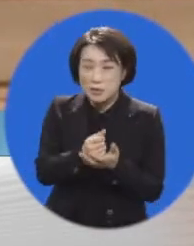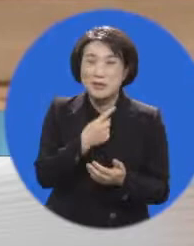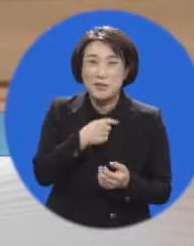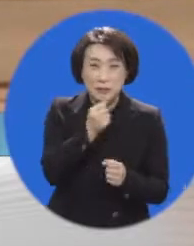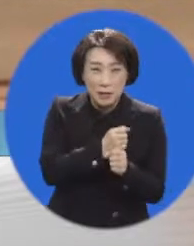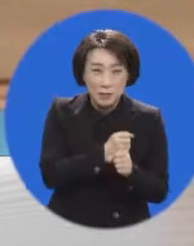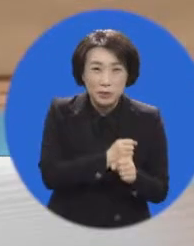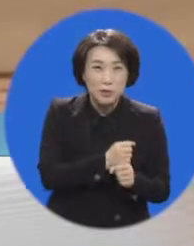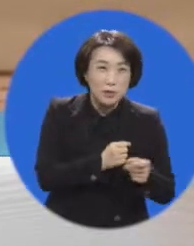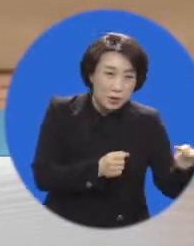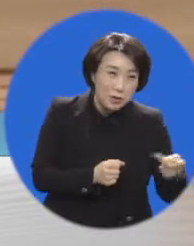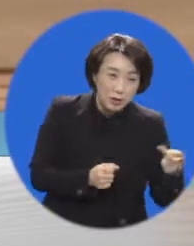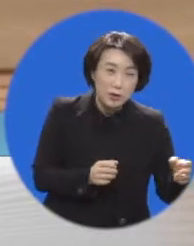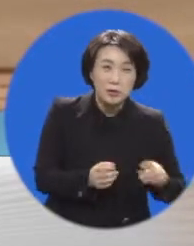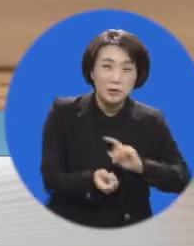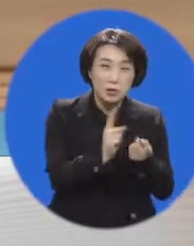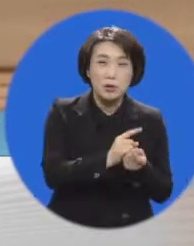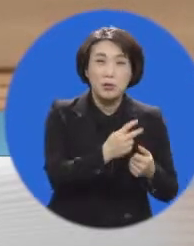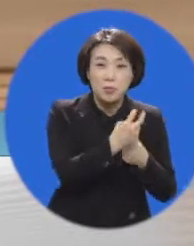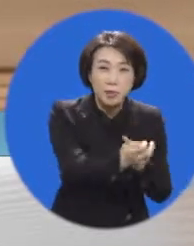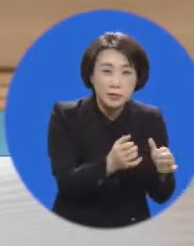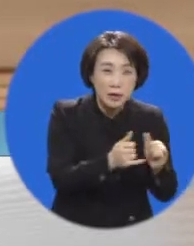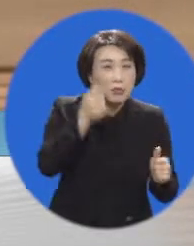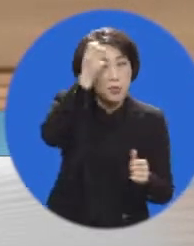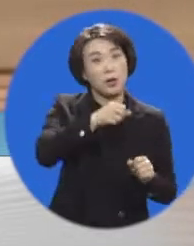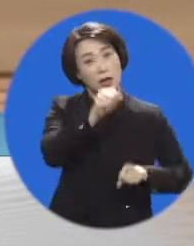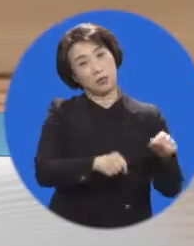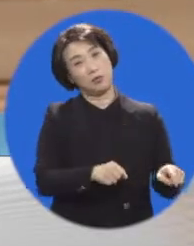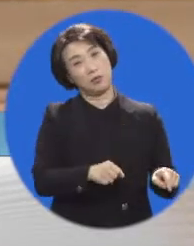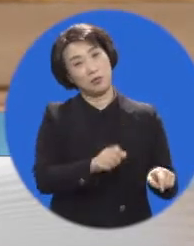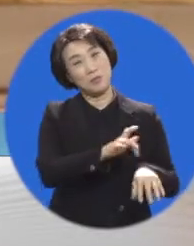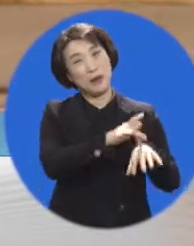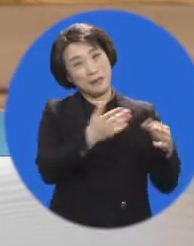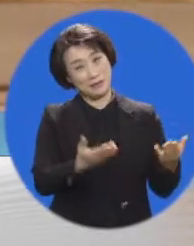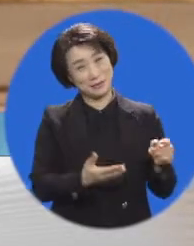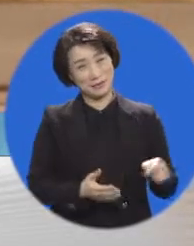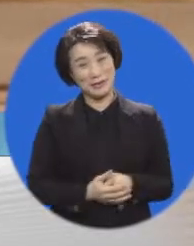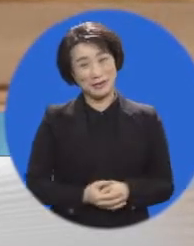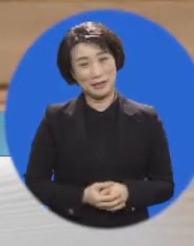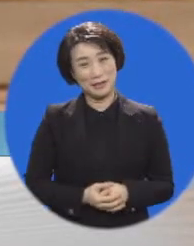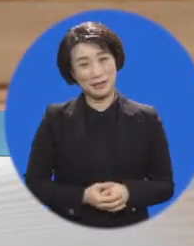만드는 것이 미워하는 사람의 영적인 행동, 마귀 역사니